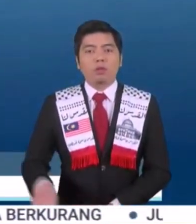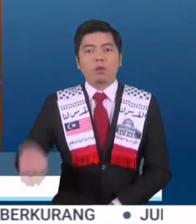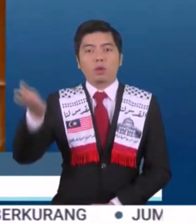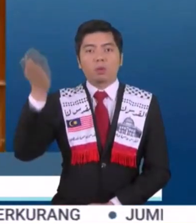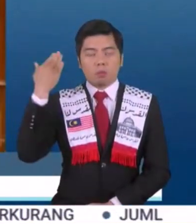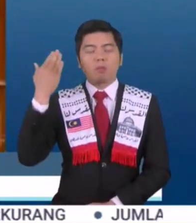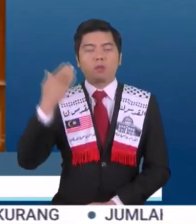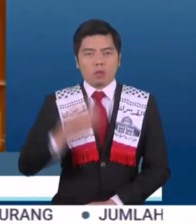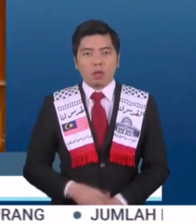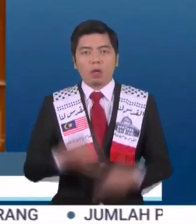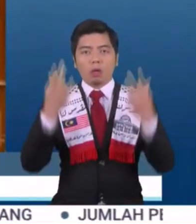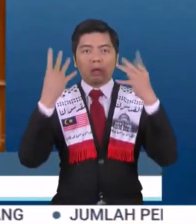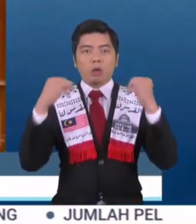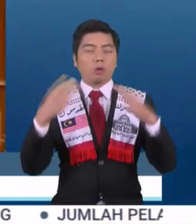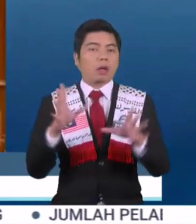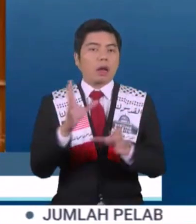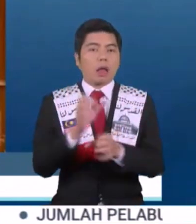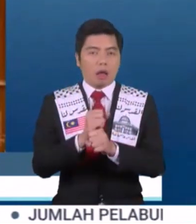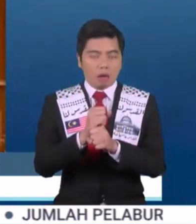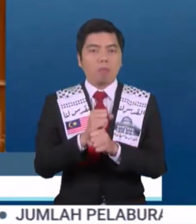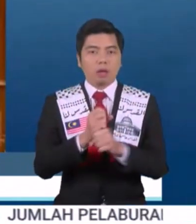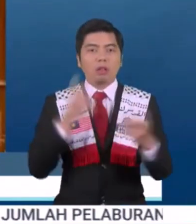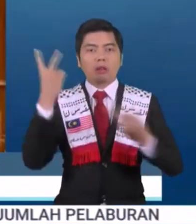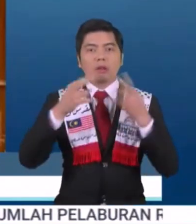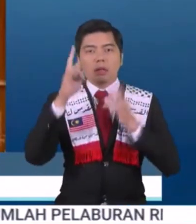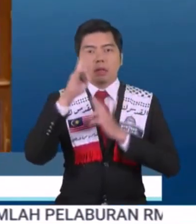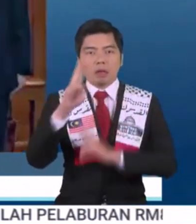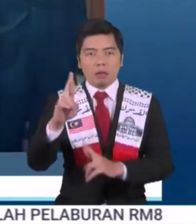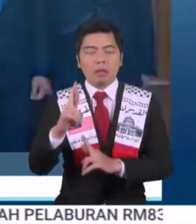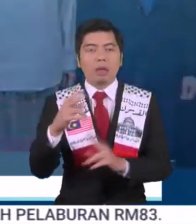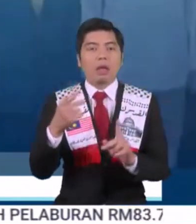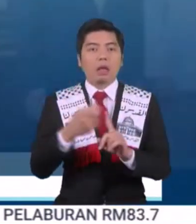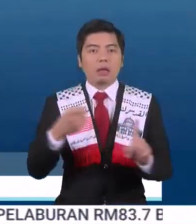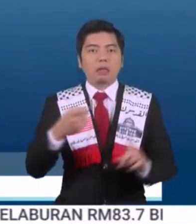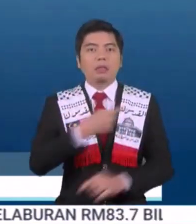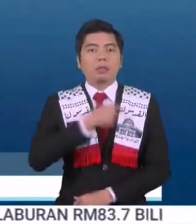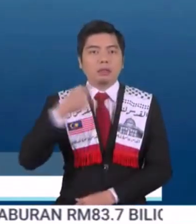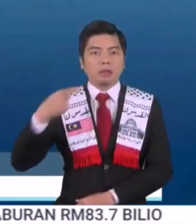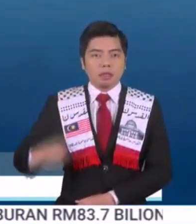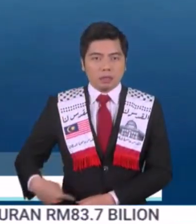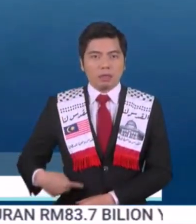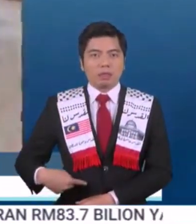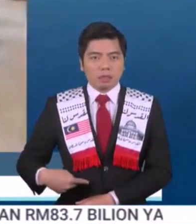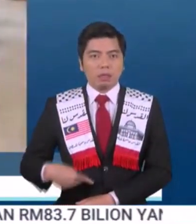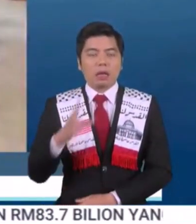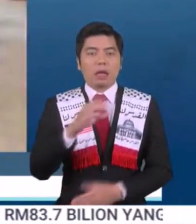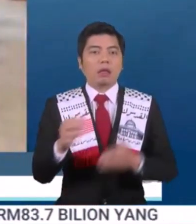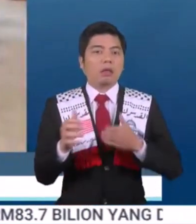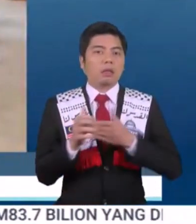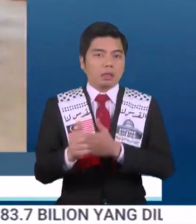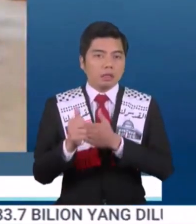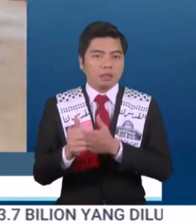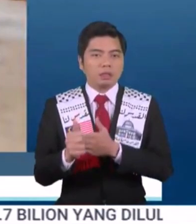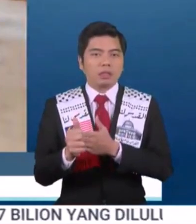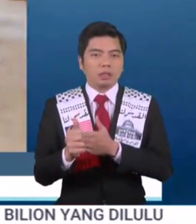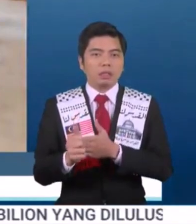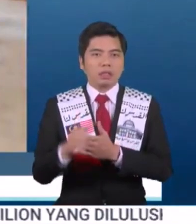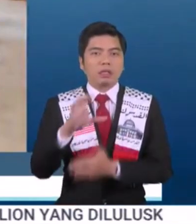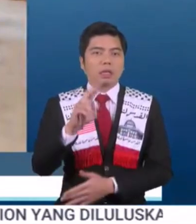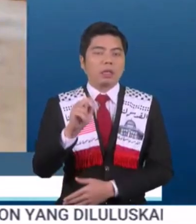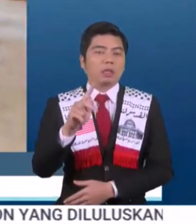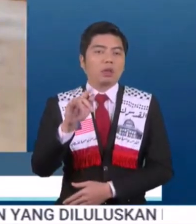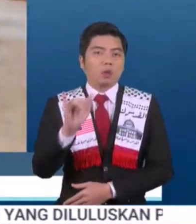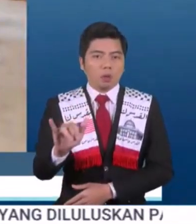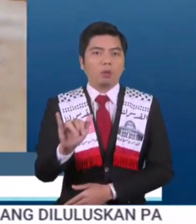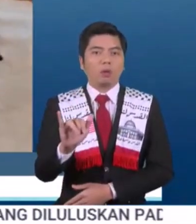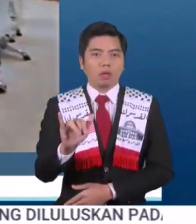Terdahulu, Datuk Seri Anwar menerima kunjungan hormat daripada pengerusi China Silk Road Group, Dr. Yan Lijin, diiringi pengerusi China Tianying